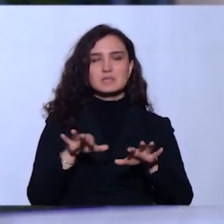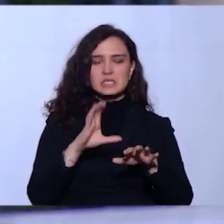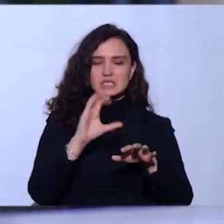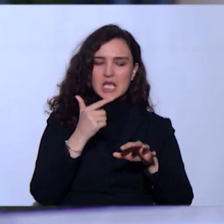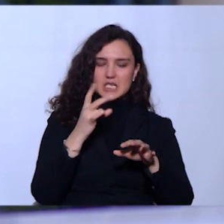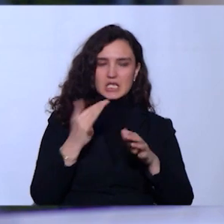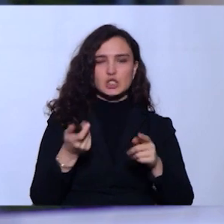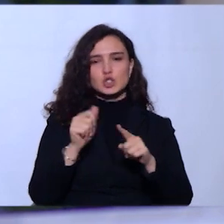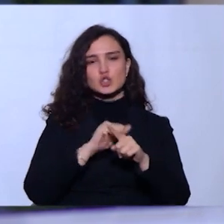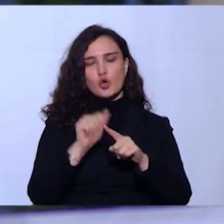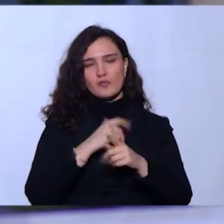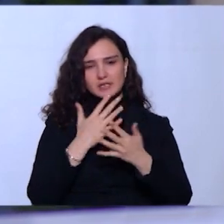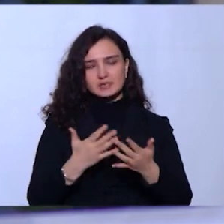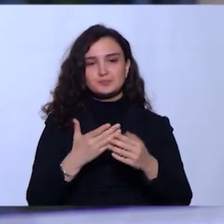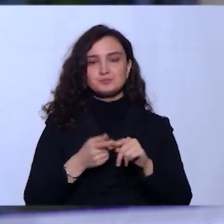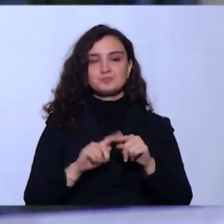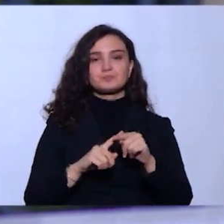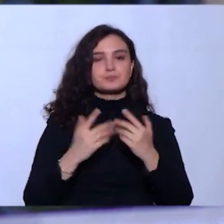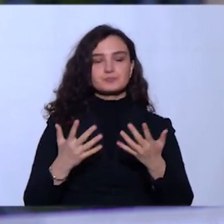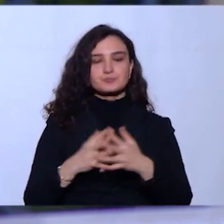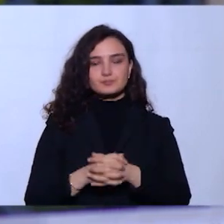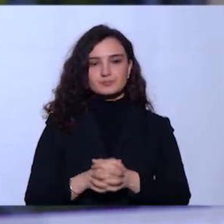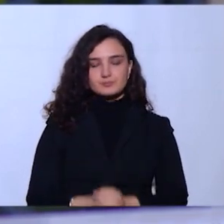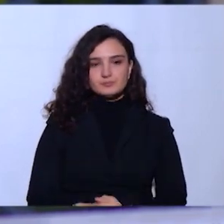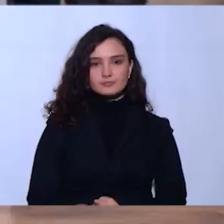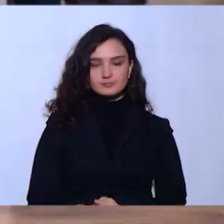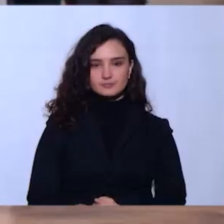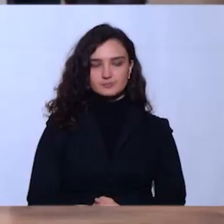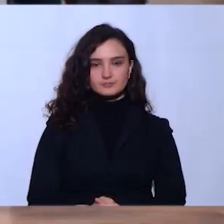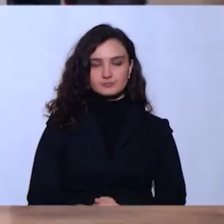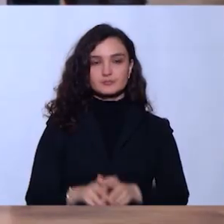სააგნის, ქსოვილის, სამოსის,